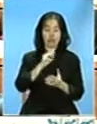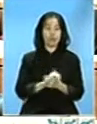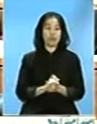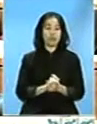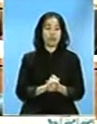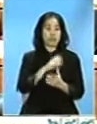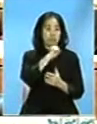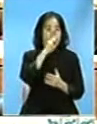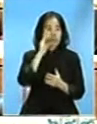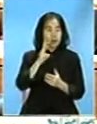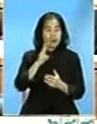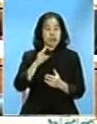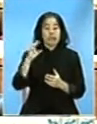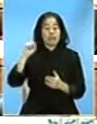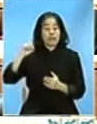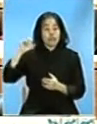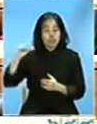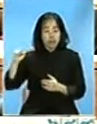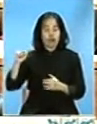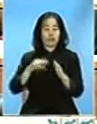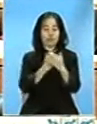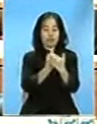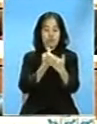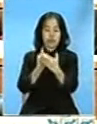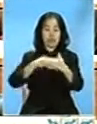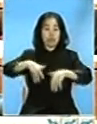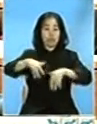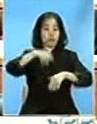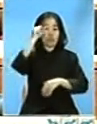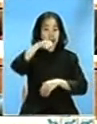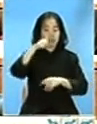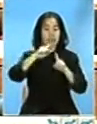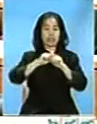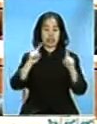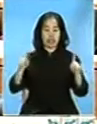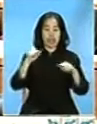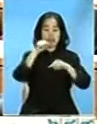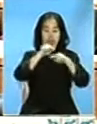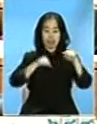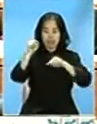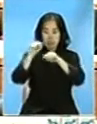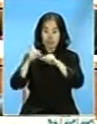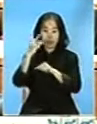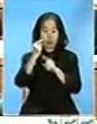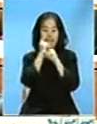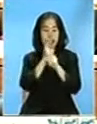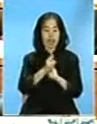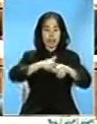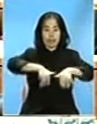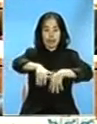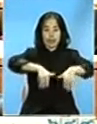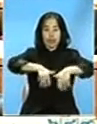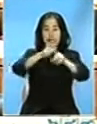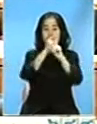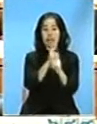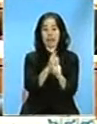หรือแม้แต่สมาชิกวุฒิสภานั้นเป็นตัวแทนของพี่น้องประชาชนแต่เราใช้สัดส่วนของจำนวนประชากรต่อสมาชิกสภ